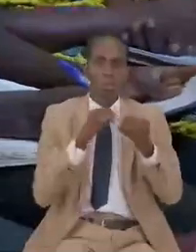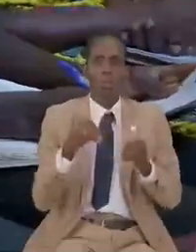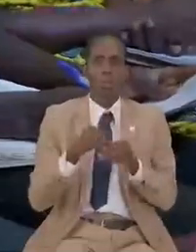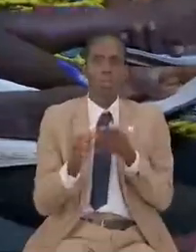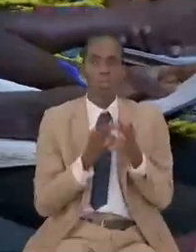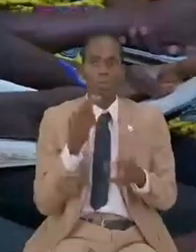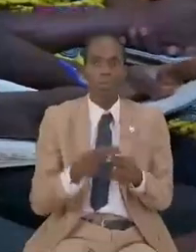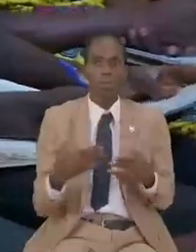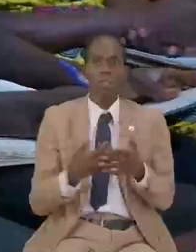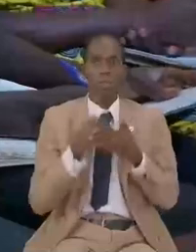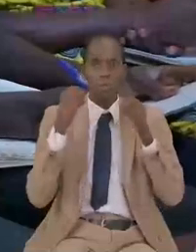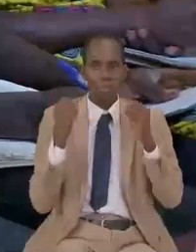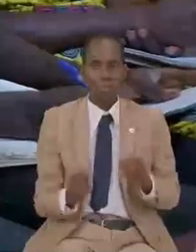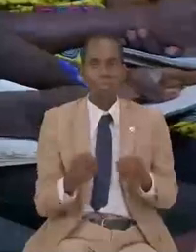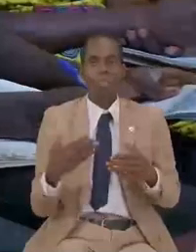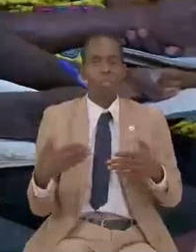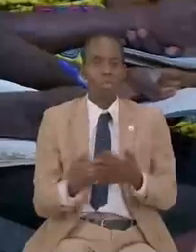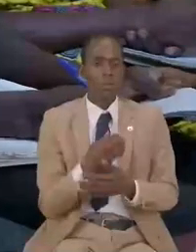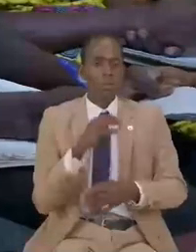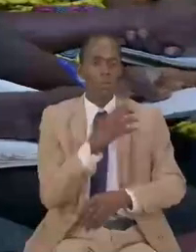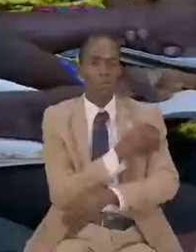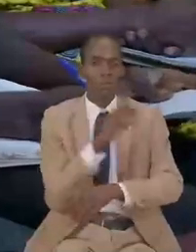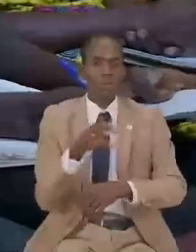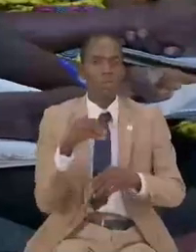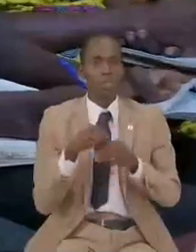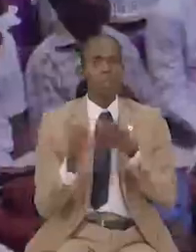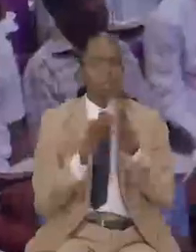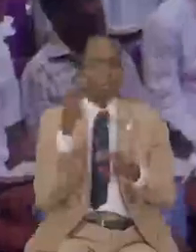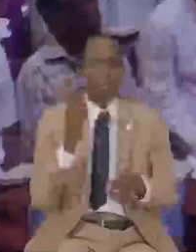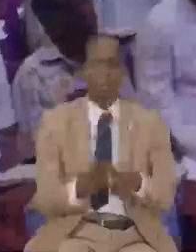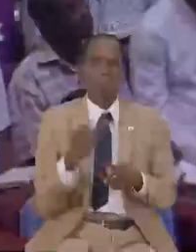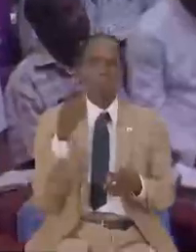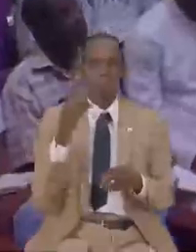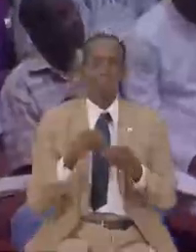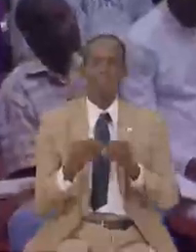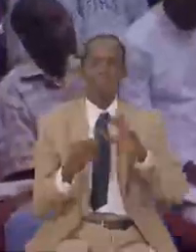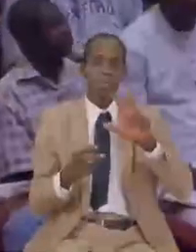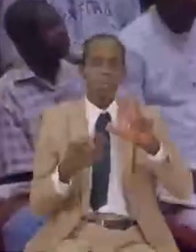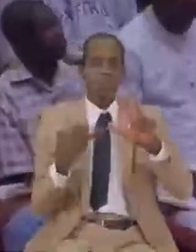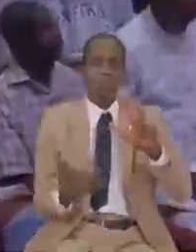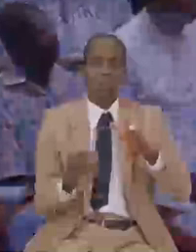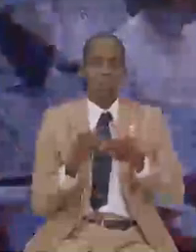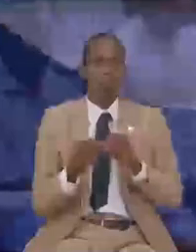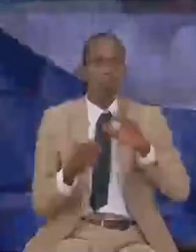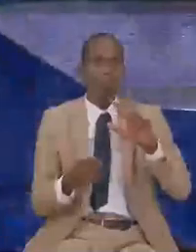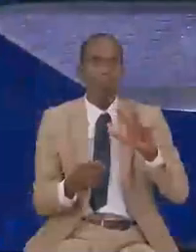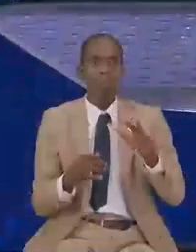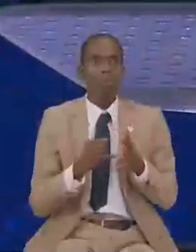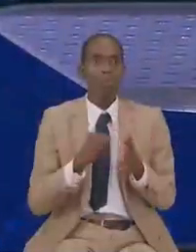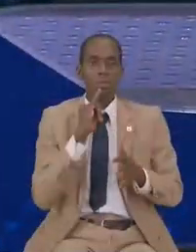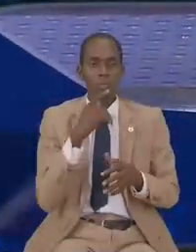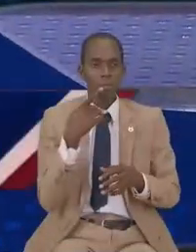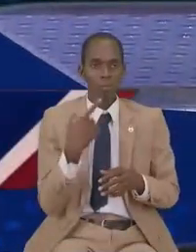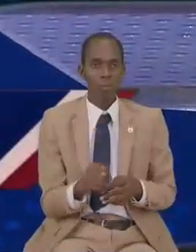force, une nouvelle puissance au nom de Jésus-Christ. Voyons la troisième partie ici, c'est